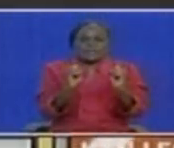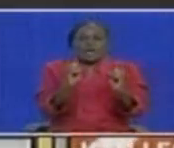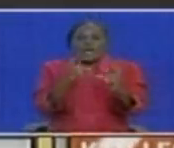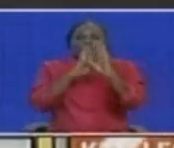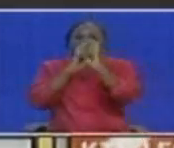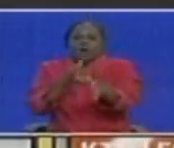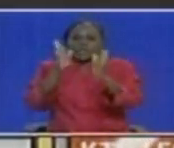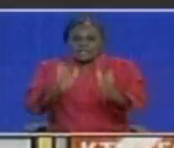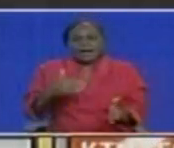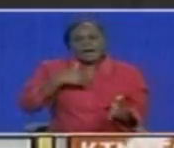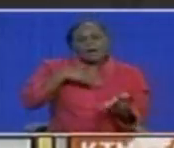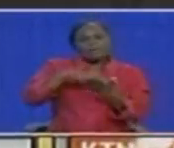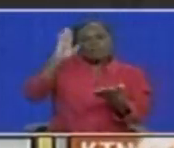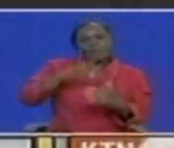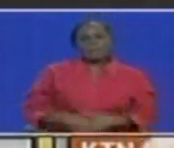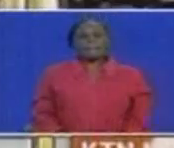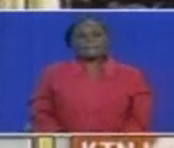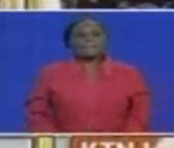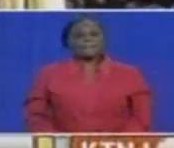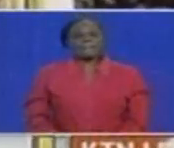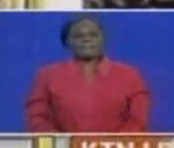Wambua na taarifa kamili.